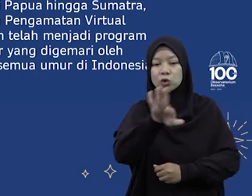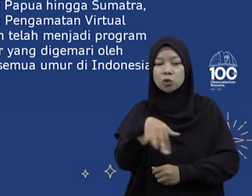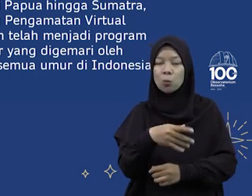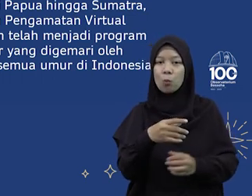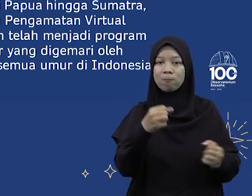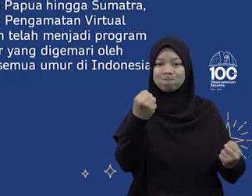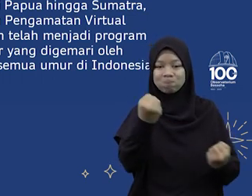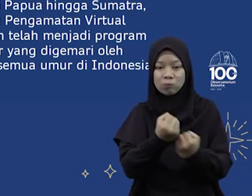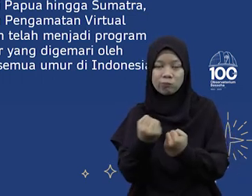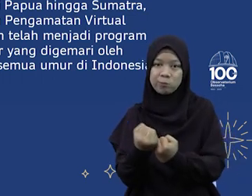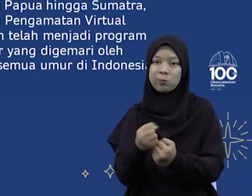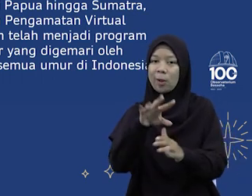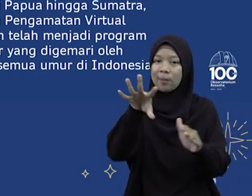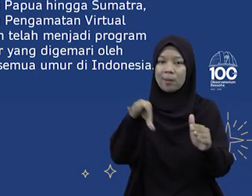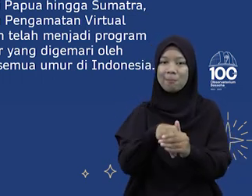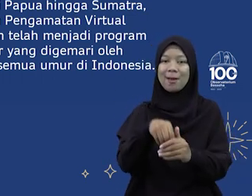berkontribusi